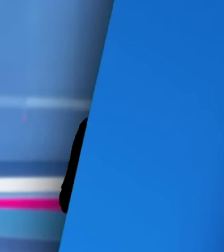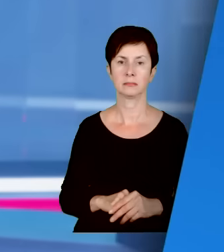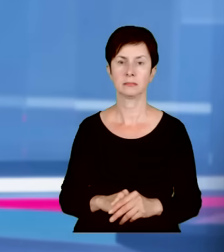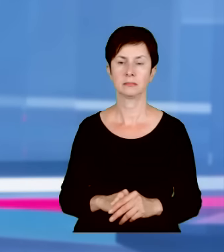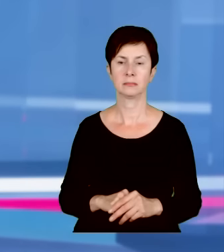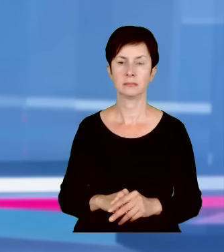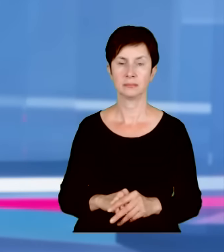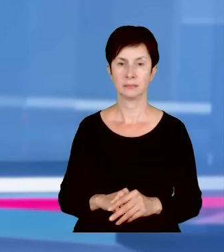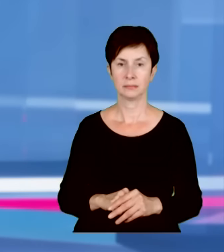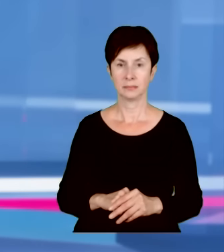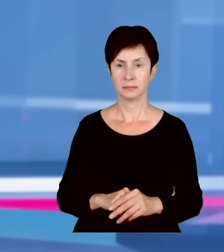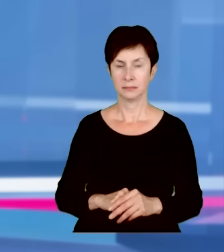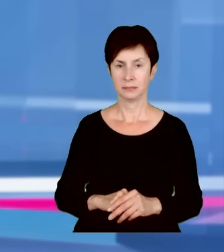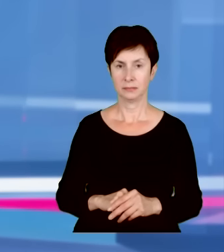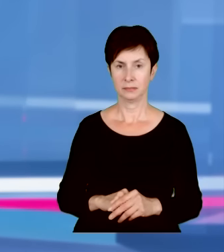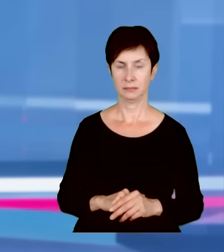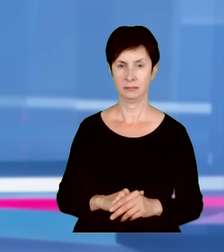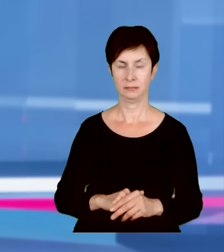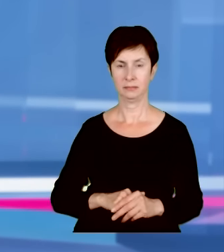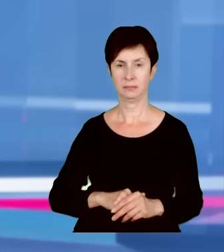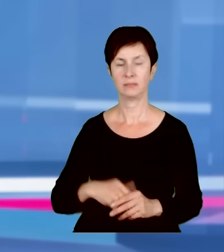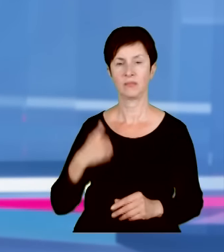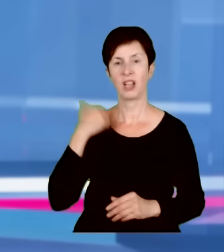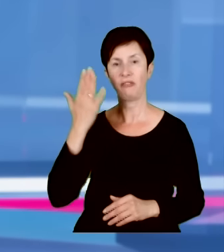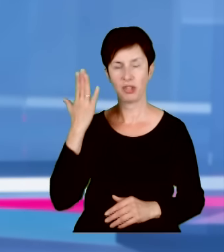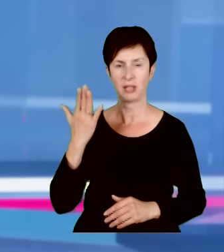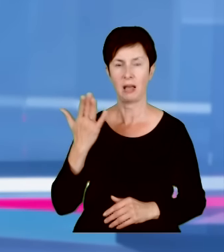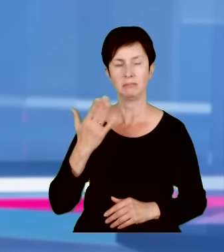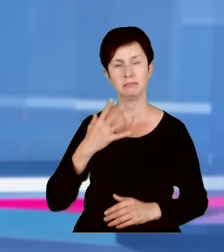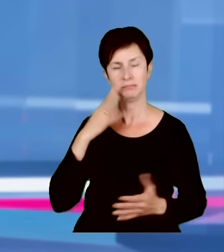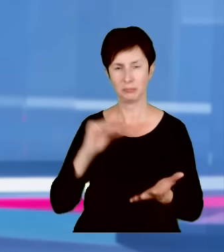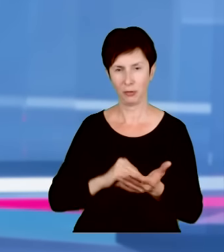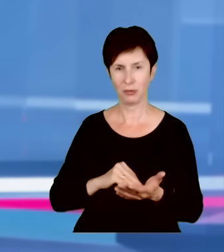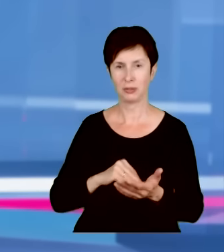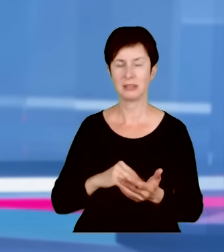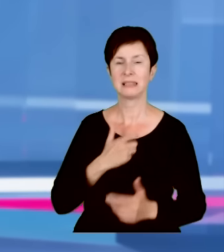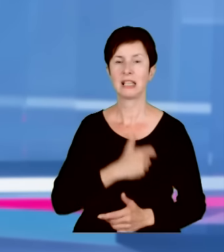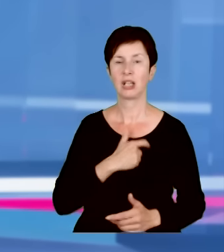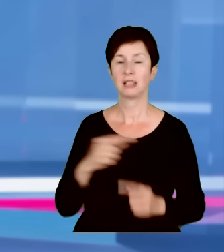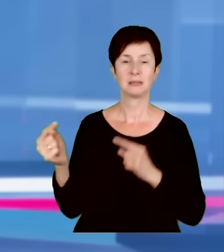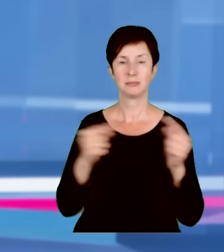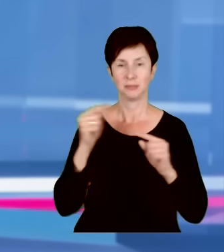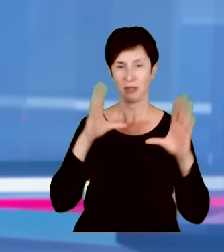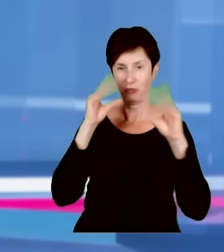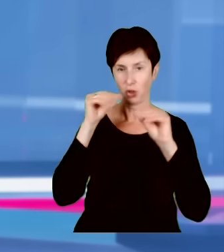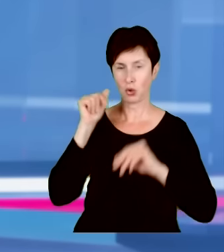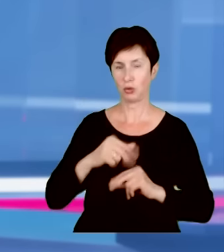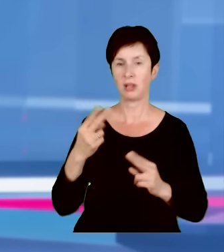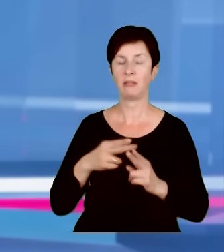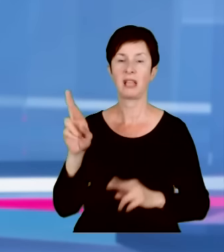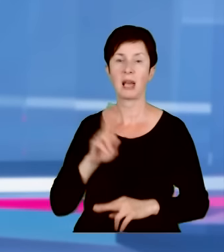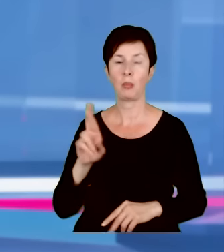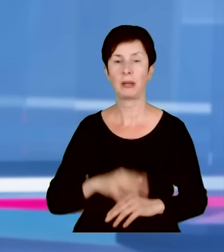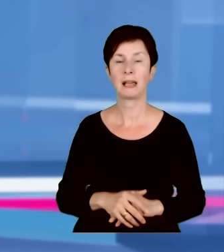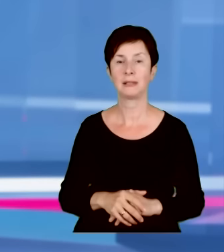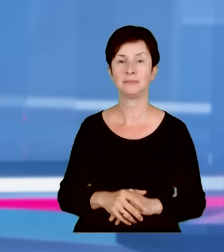Republika raz jeszcze państwa Witam bardzo serdecznie debata wieczorna debata Republika trwa program w